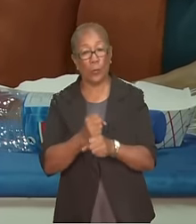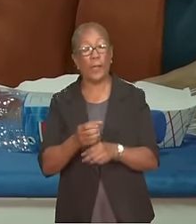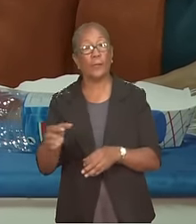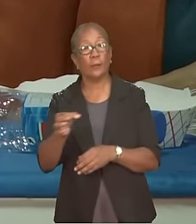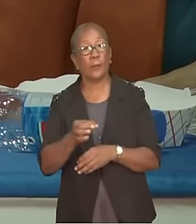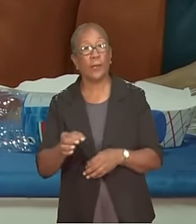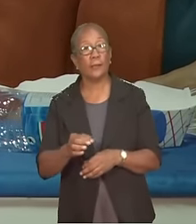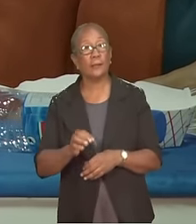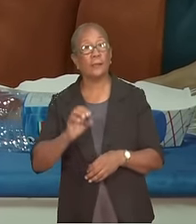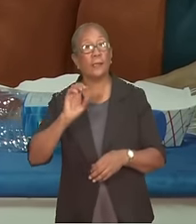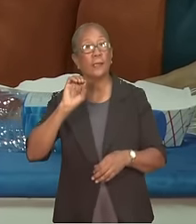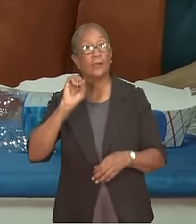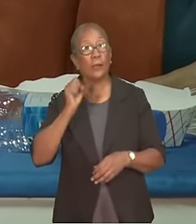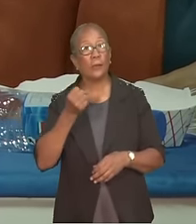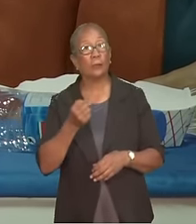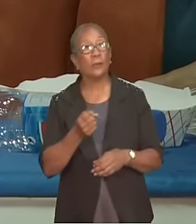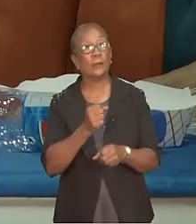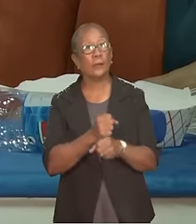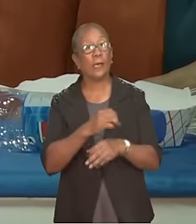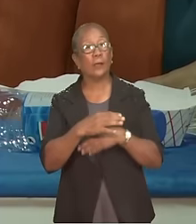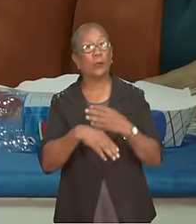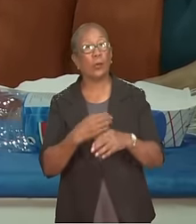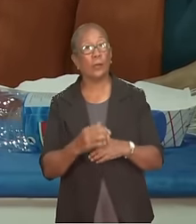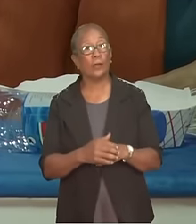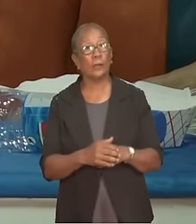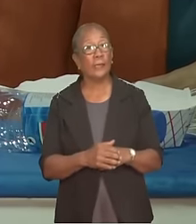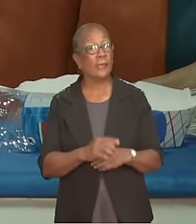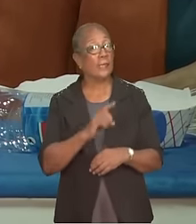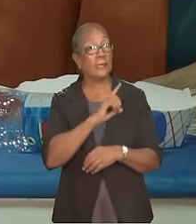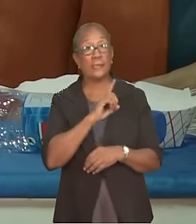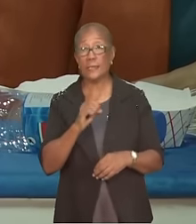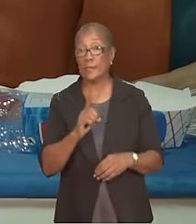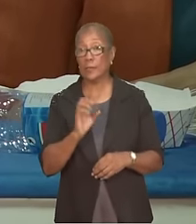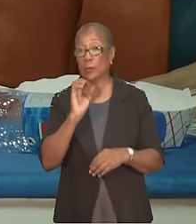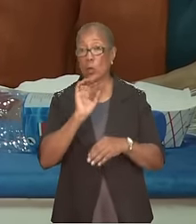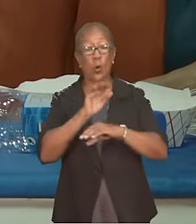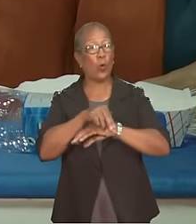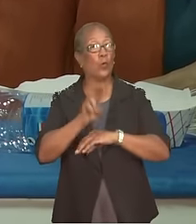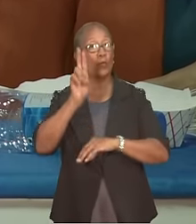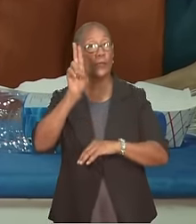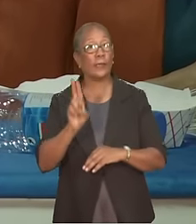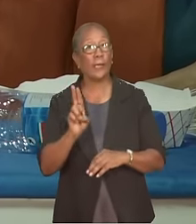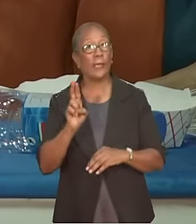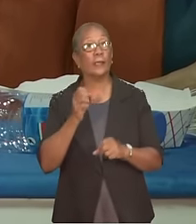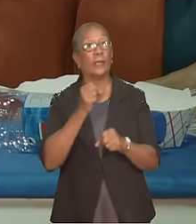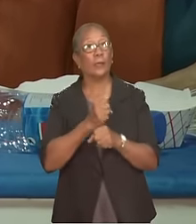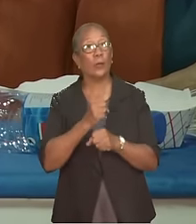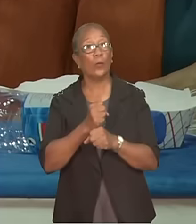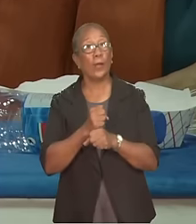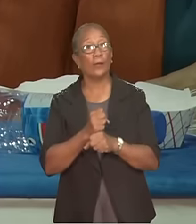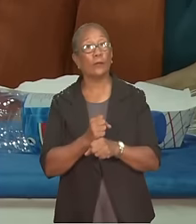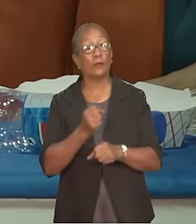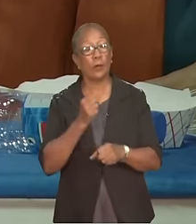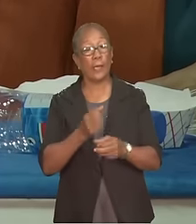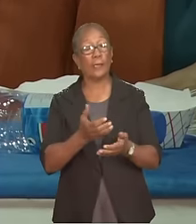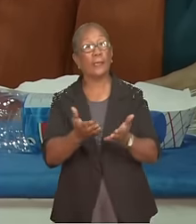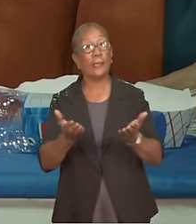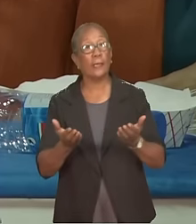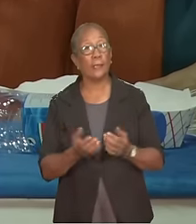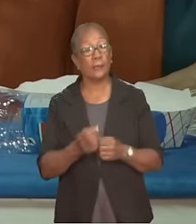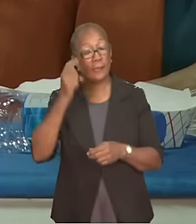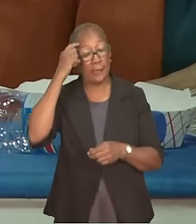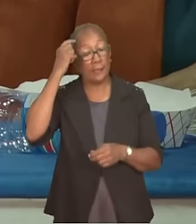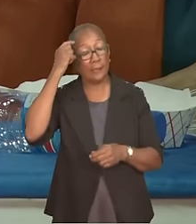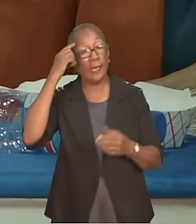iets wat gekoesterd moet worden. Het is niet de overheid per se die zorgt voor werkgelegenheid. Die gedachten moeten